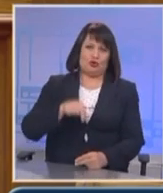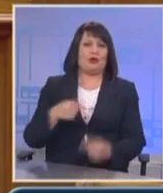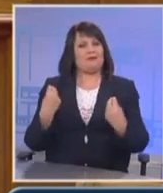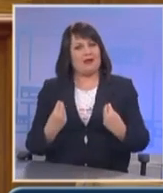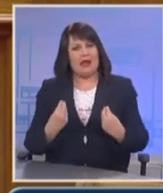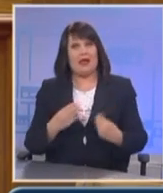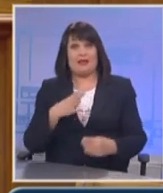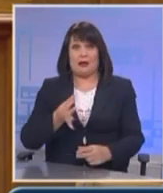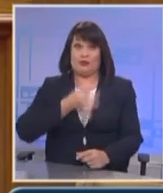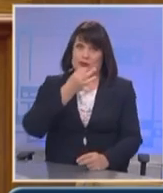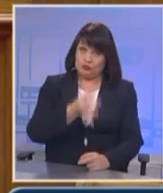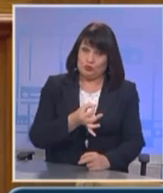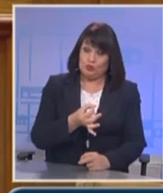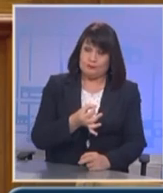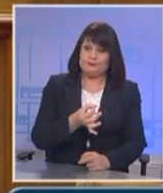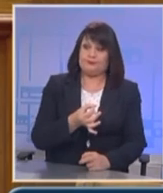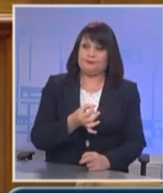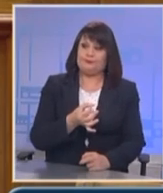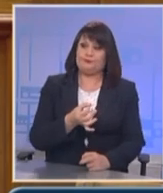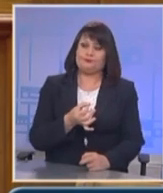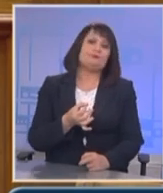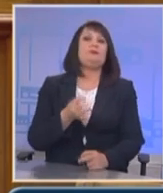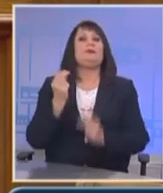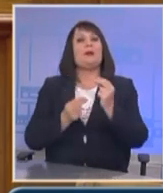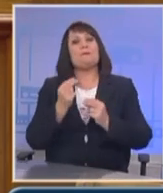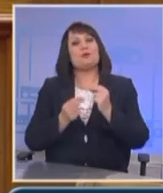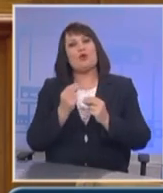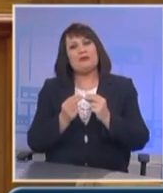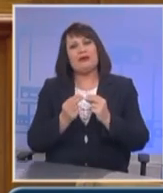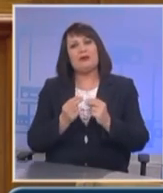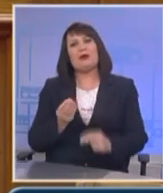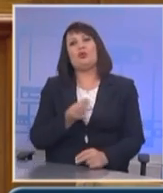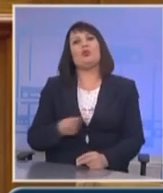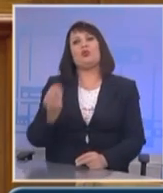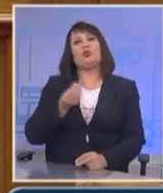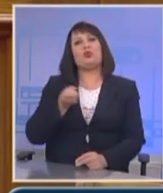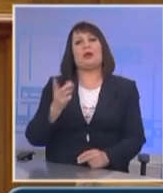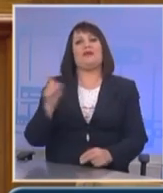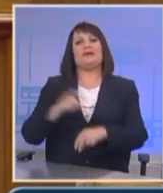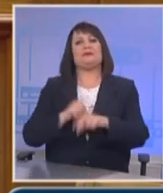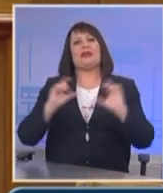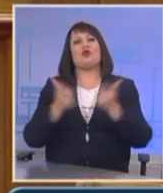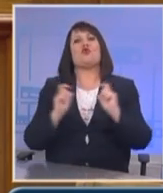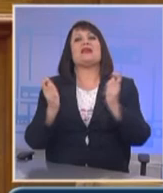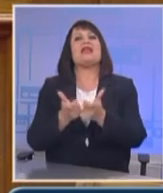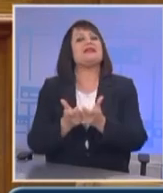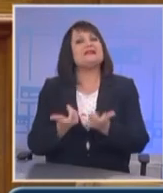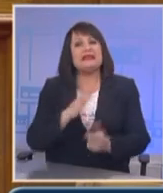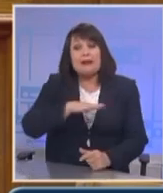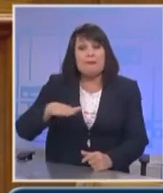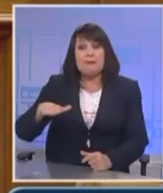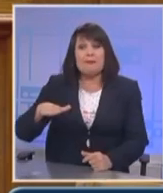εγώ θέλω να σας ενημερώσω ότι το πρόβλημα των περισσότερων οικογενειών αυτή τη στιγμή είναι ότι τα παιδιά